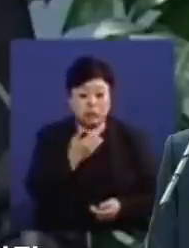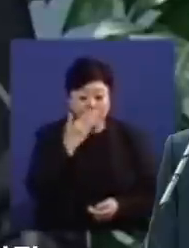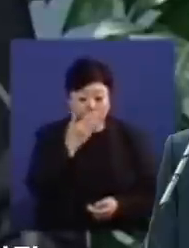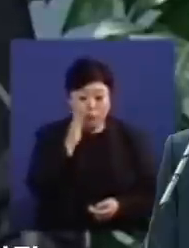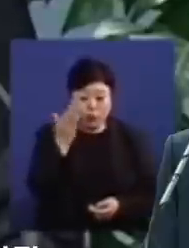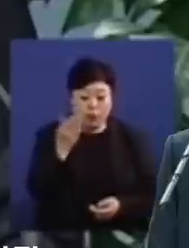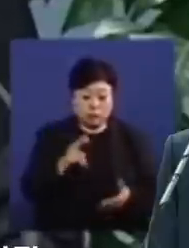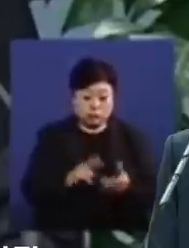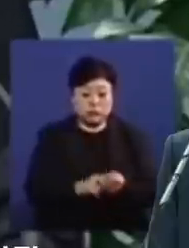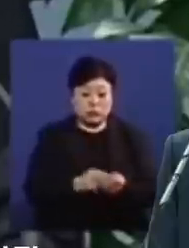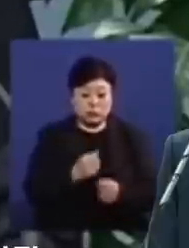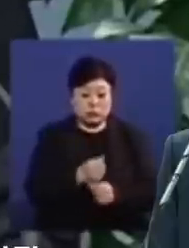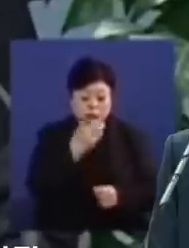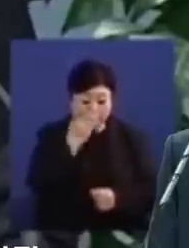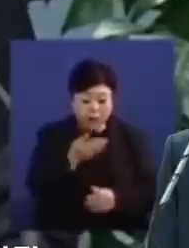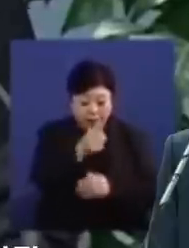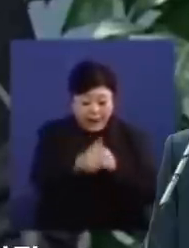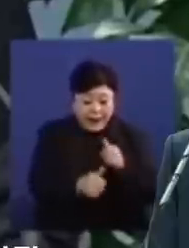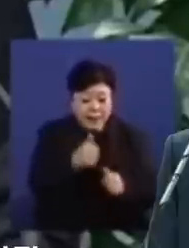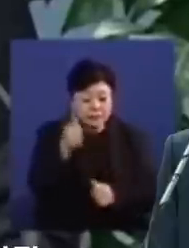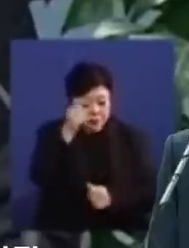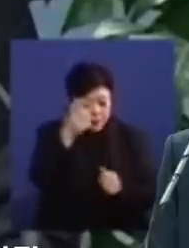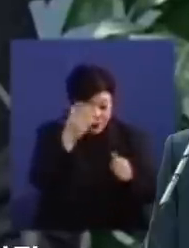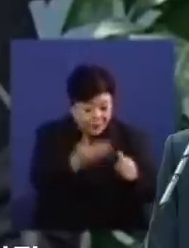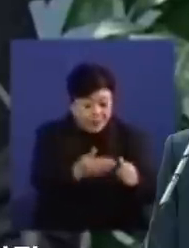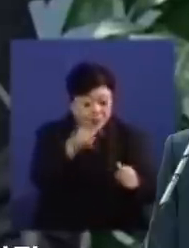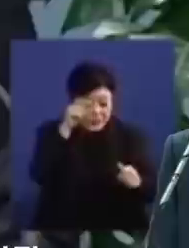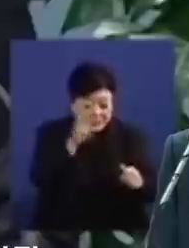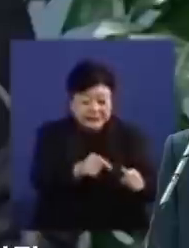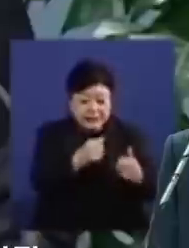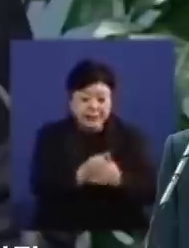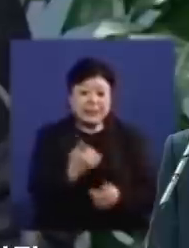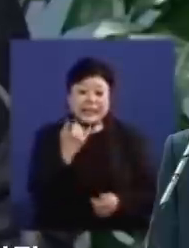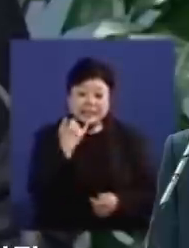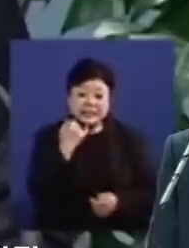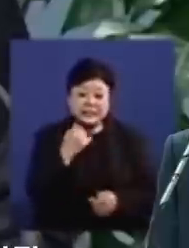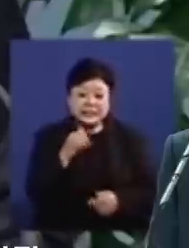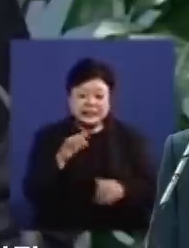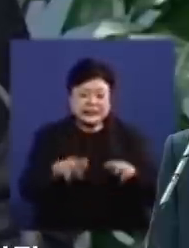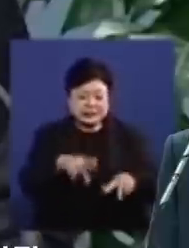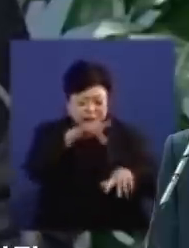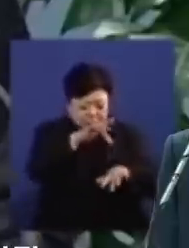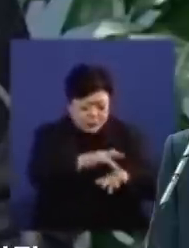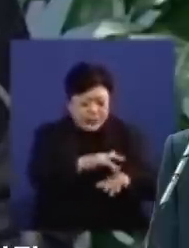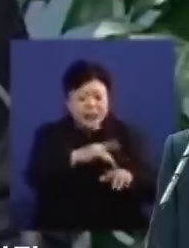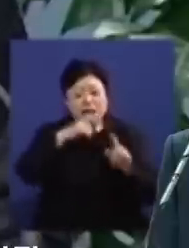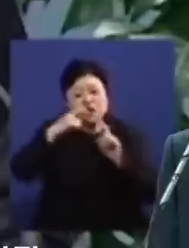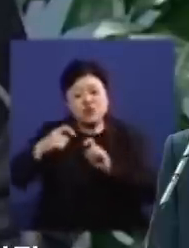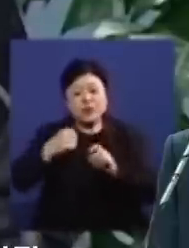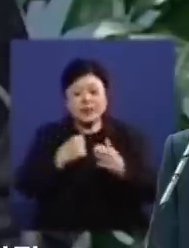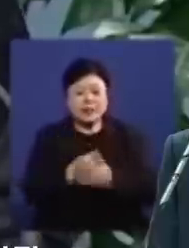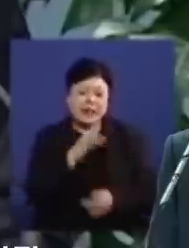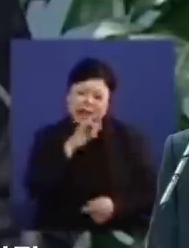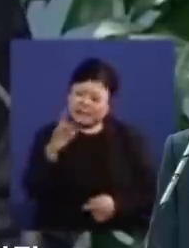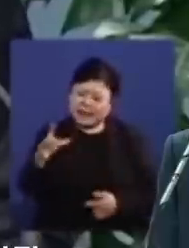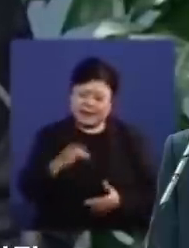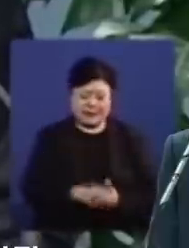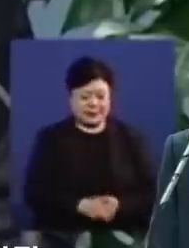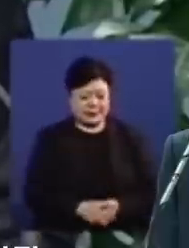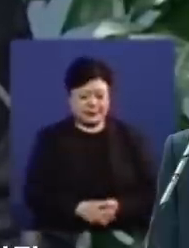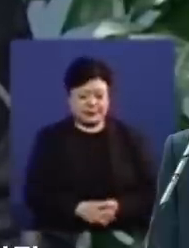없어요. 그거는 하나님 성령이 지시한 것이지만 이번에는 사탄이 와서 꾀했단 말입니다.